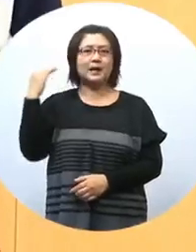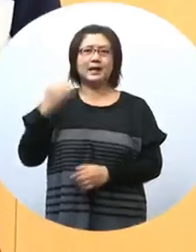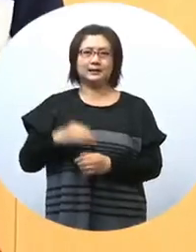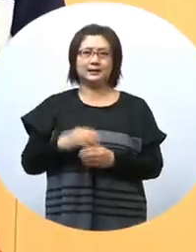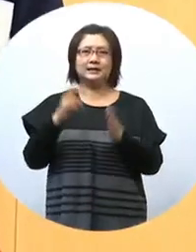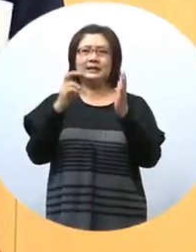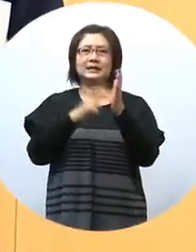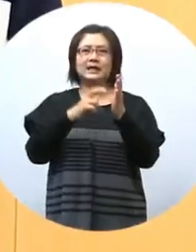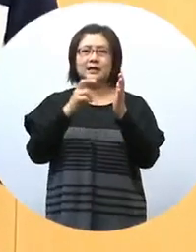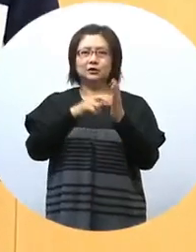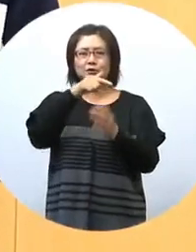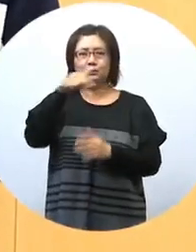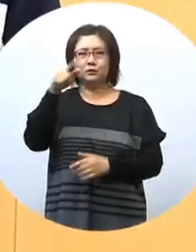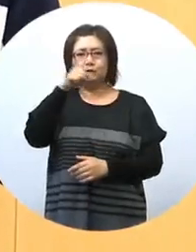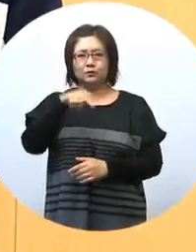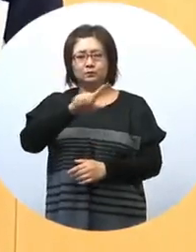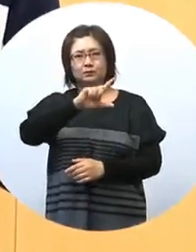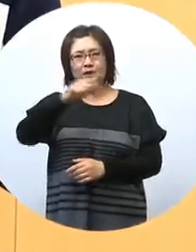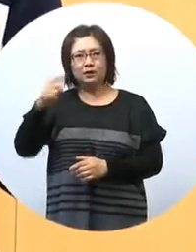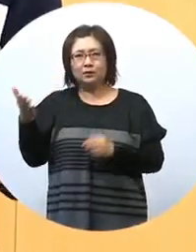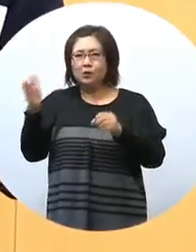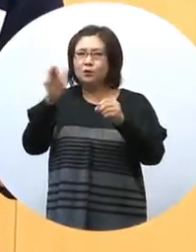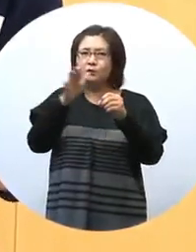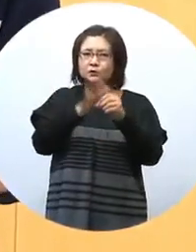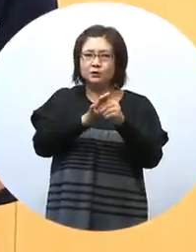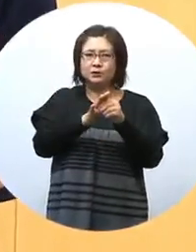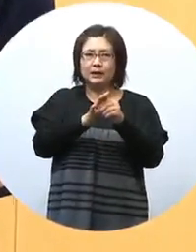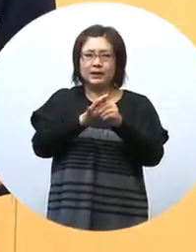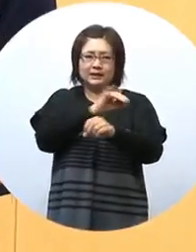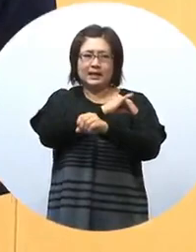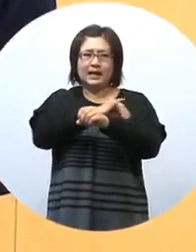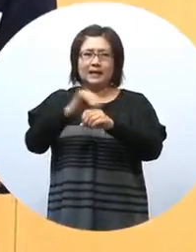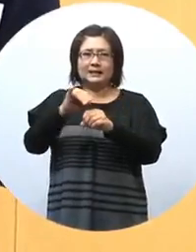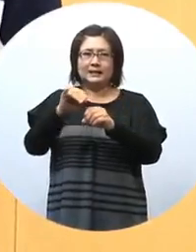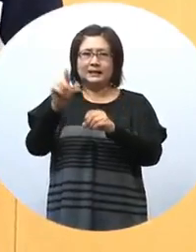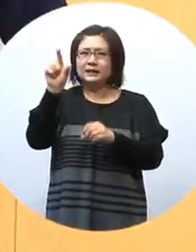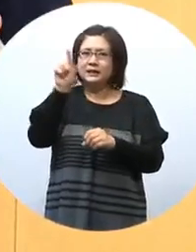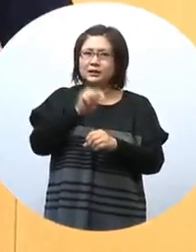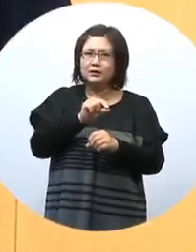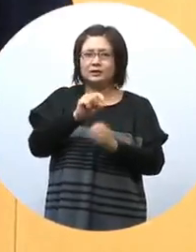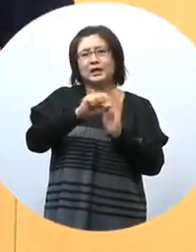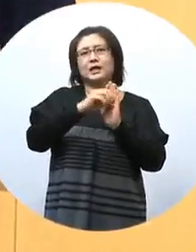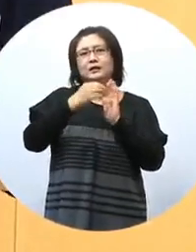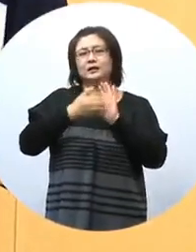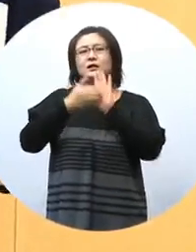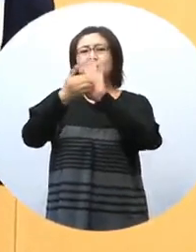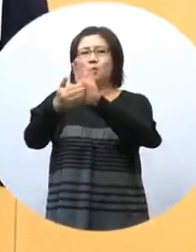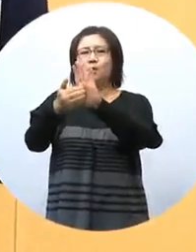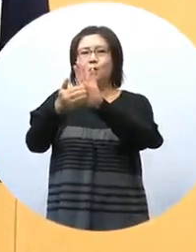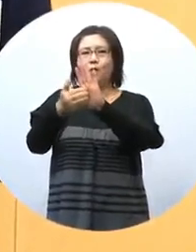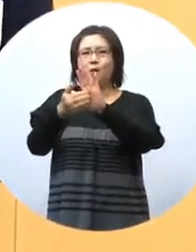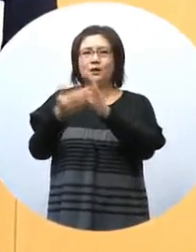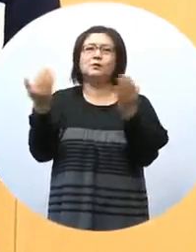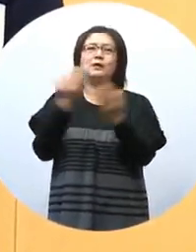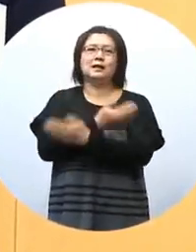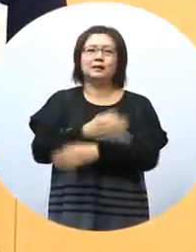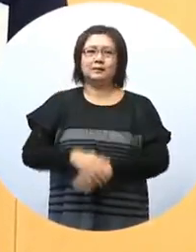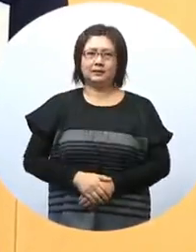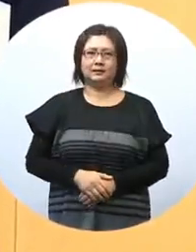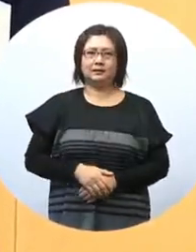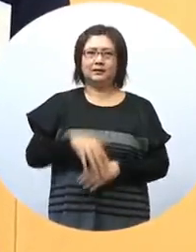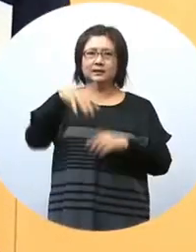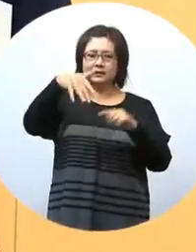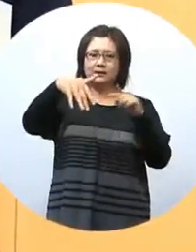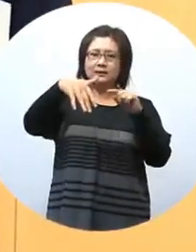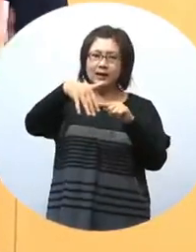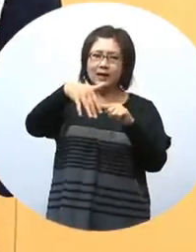維や鉄分も豊富に含まれていますし、貧血の予防にも効果的と言われているんですよね。 はい、ここの部分に一番栄養